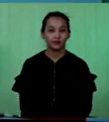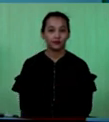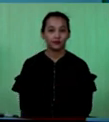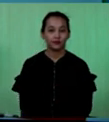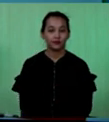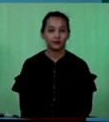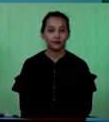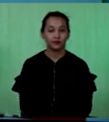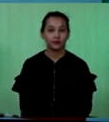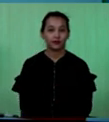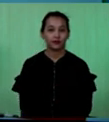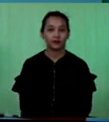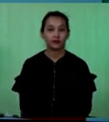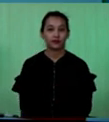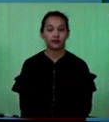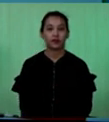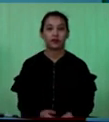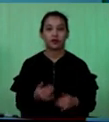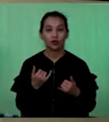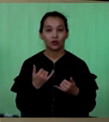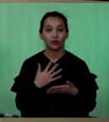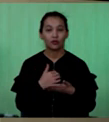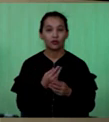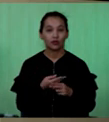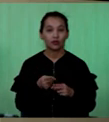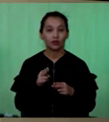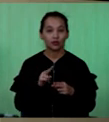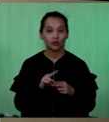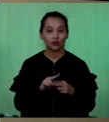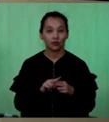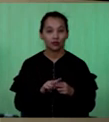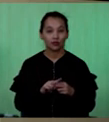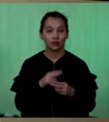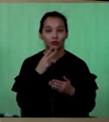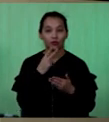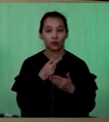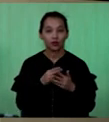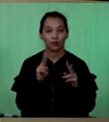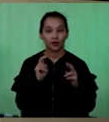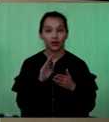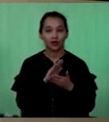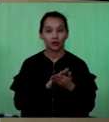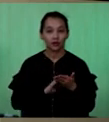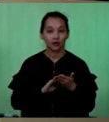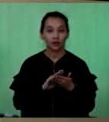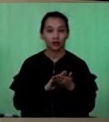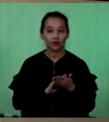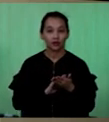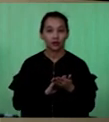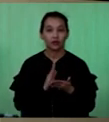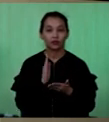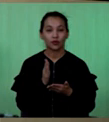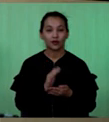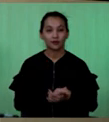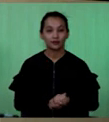o'rganilgan, lekin biz mustahkamlash maqsadida ushbu mavzuni takroran yana bir marotaba